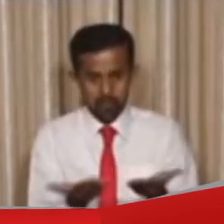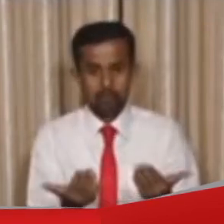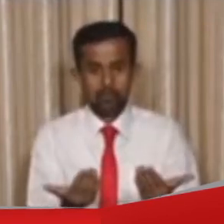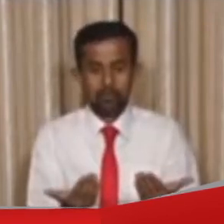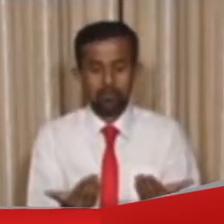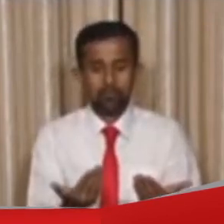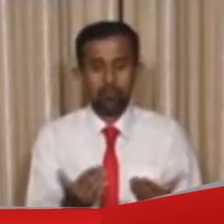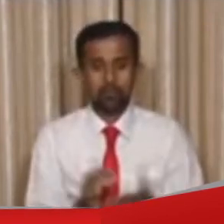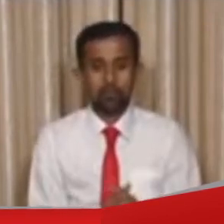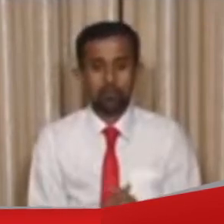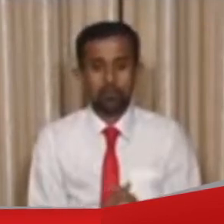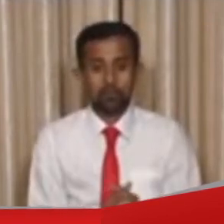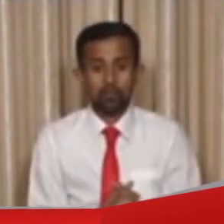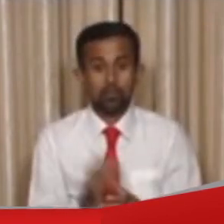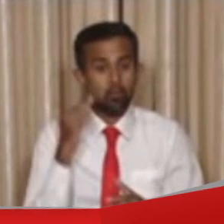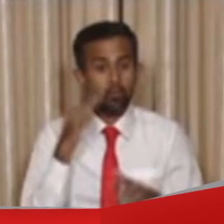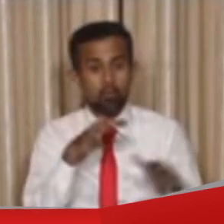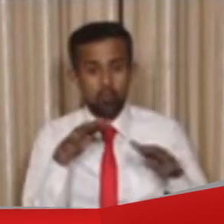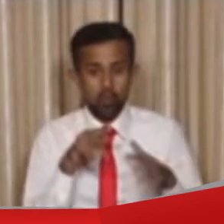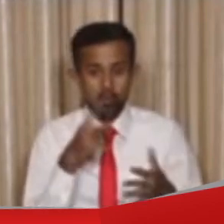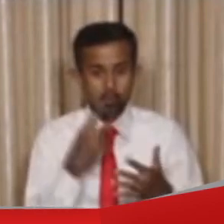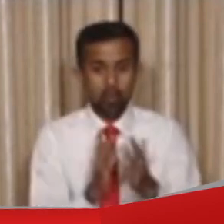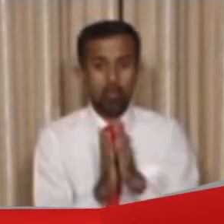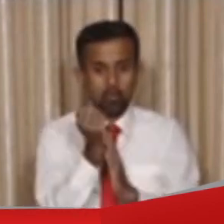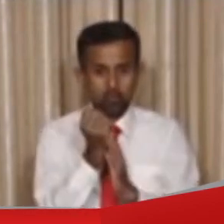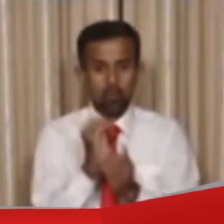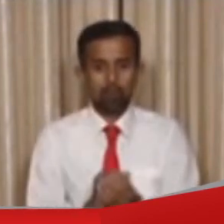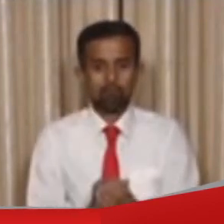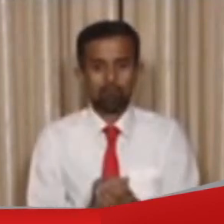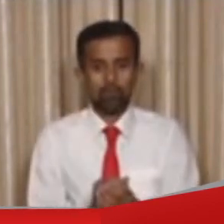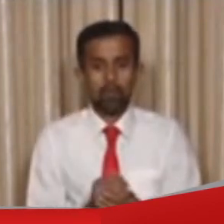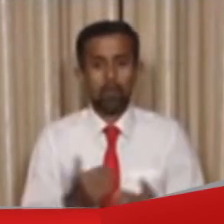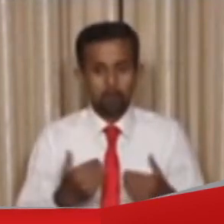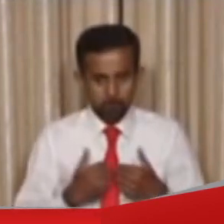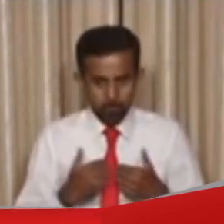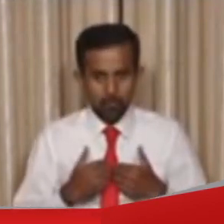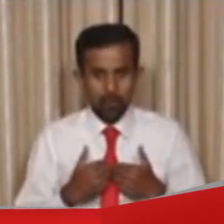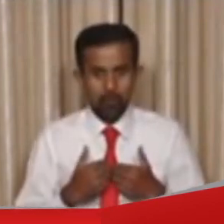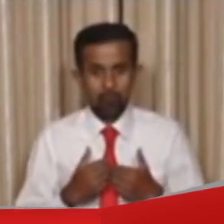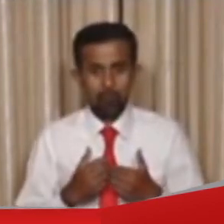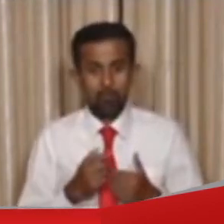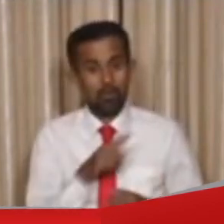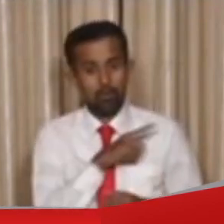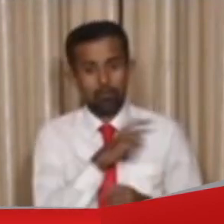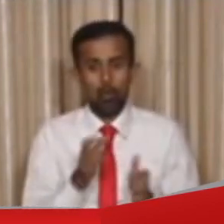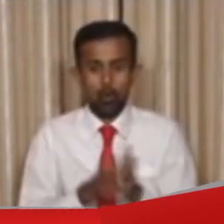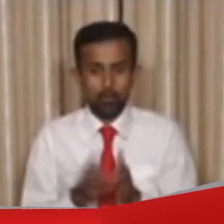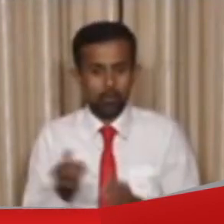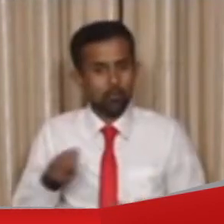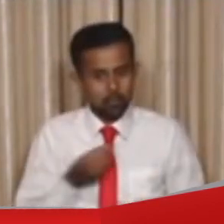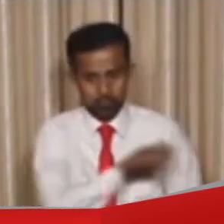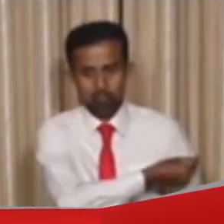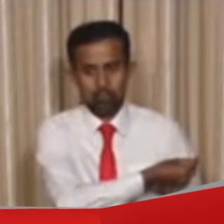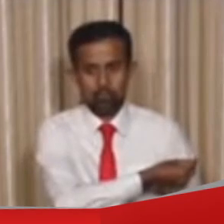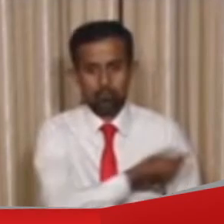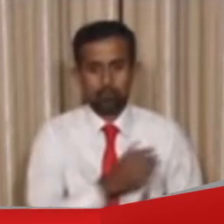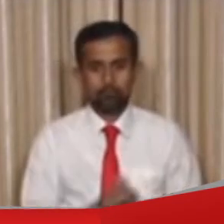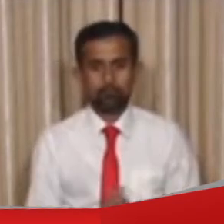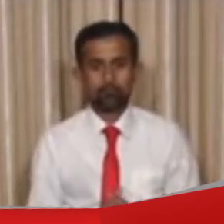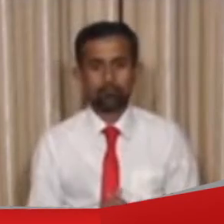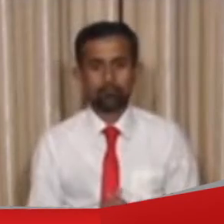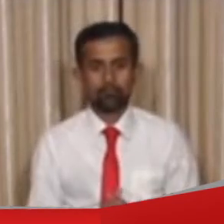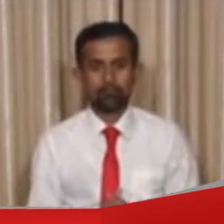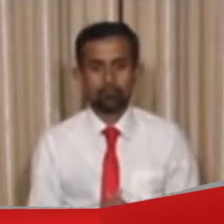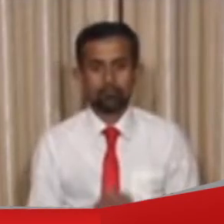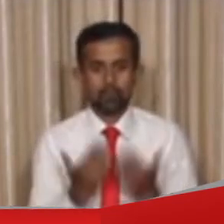ඕන. මමයි ඒ වාර්තාව අපත ජනතාවට බලා ගන්න ඕන. ඒක අයිතියක් තියෙනවා. මමයි ඒ වාර්තාව වරප්‍රසාද කමිටුවේ යොමු කරේ. හරි.